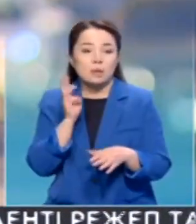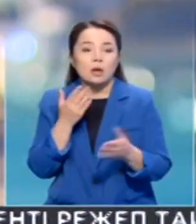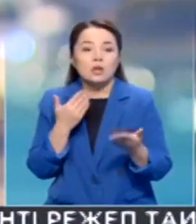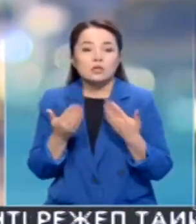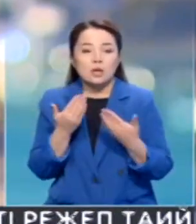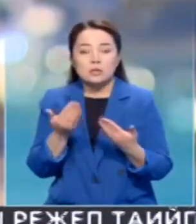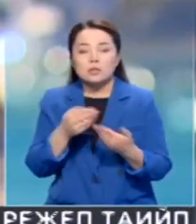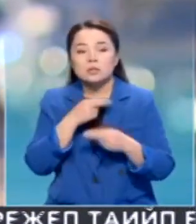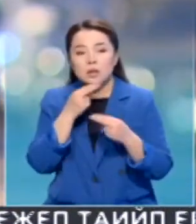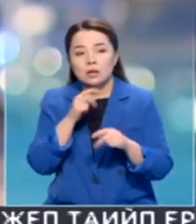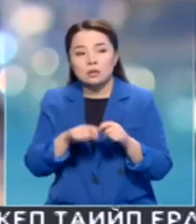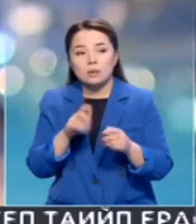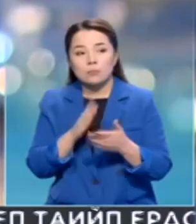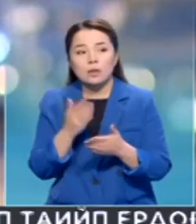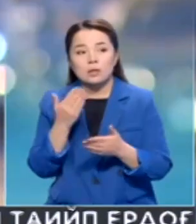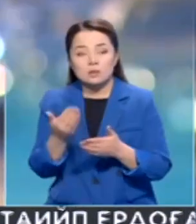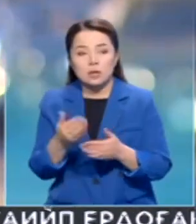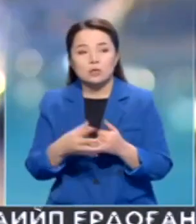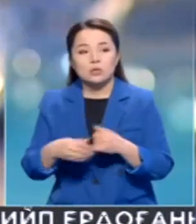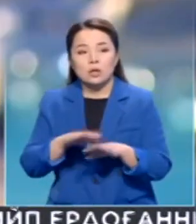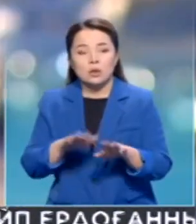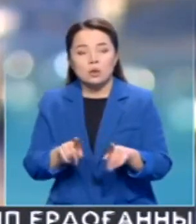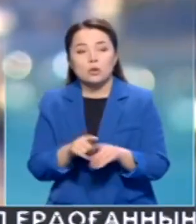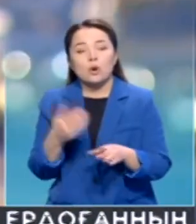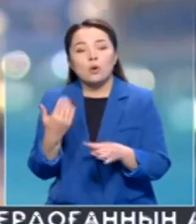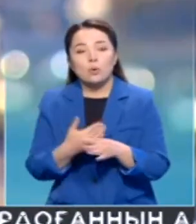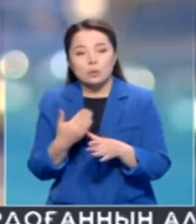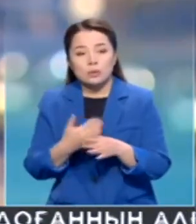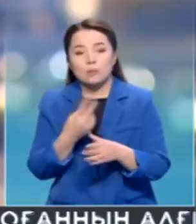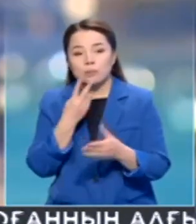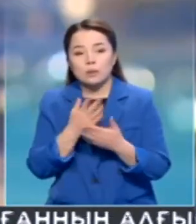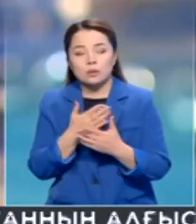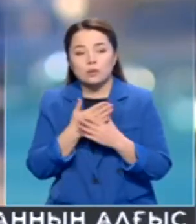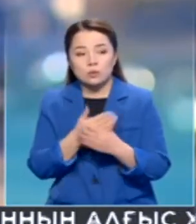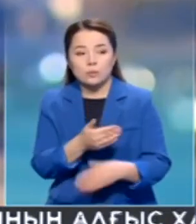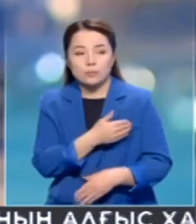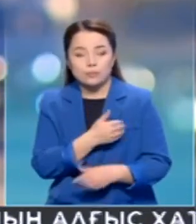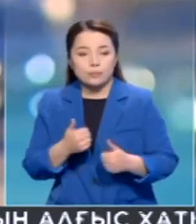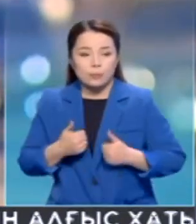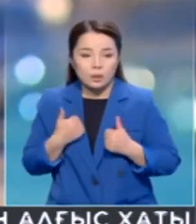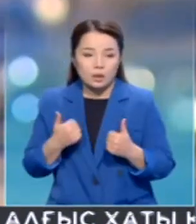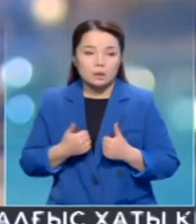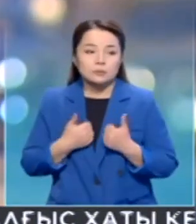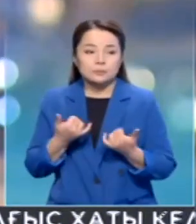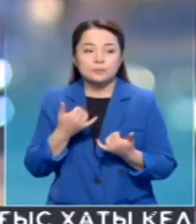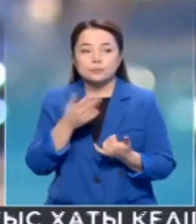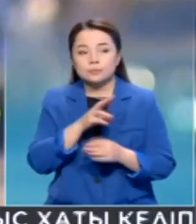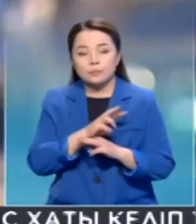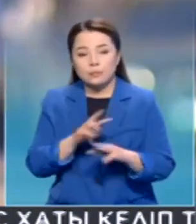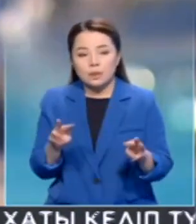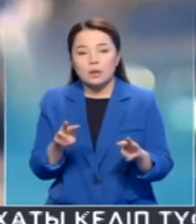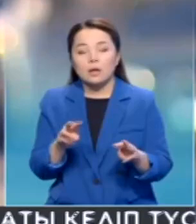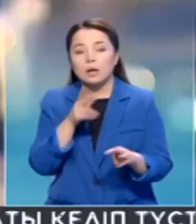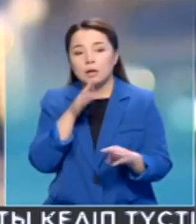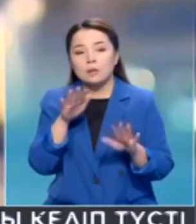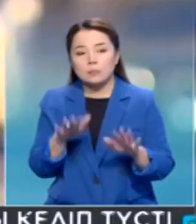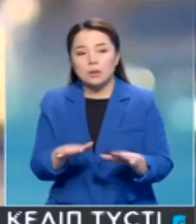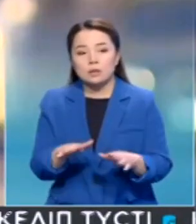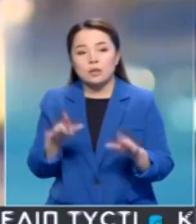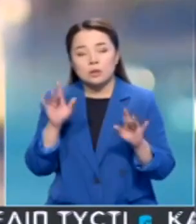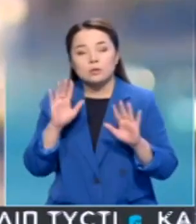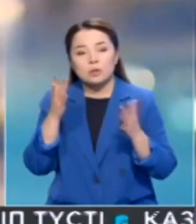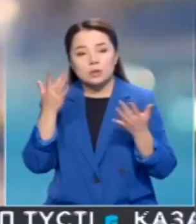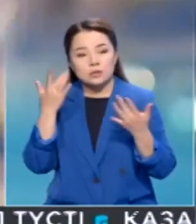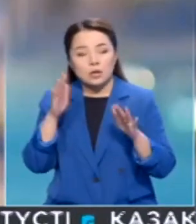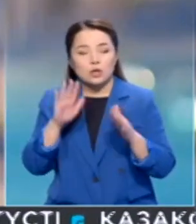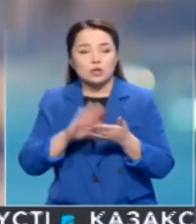дипломаттарымыздың назарында. Олар жерлестерімізге қолдан келгенше көмек көрсетпек. Сондай-ақ министрлік Кореядағы осы келеңсіз